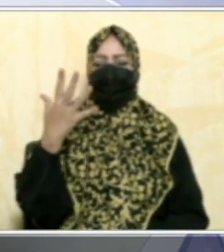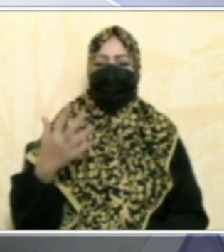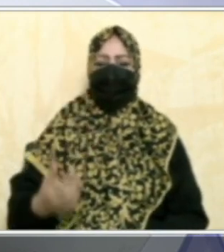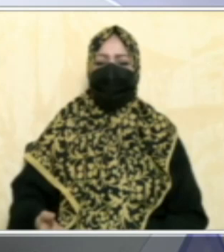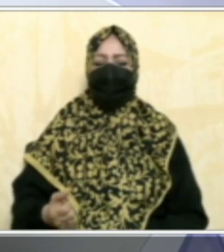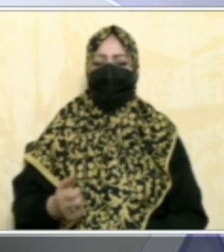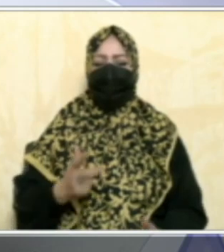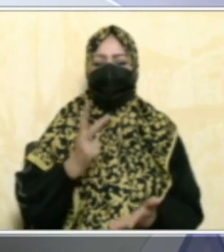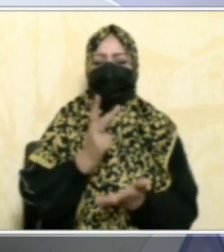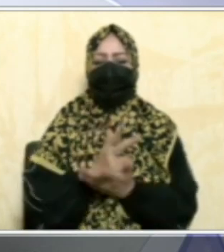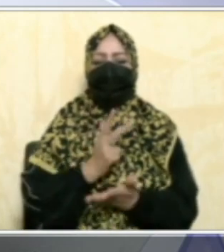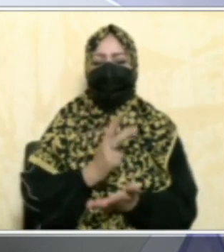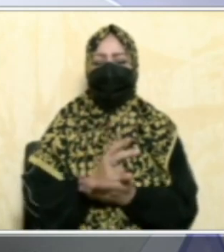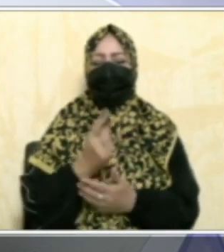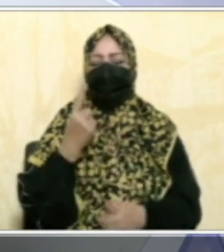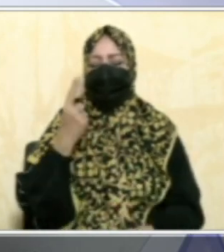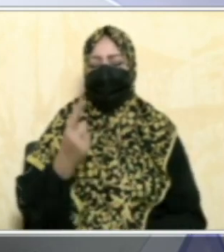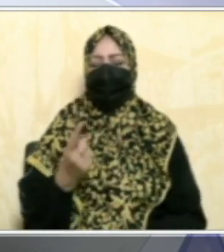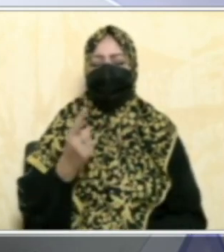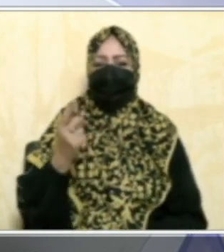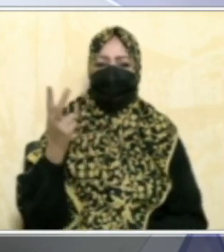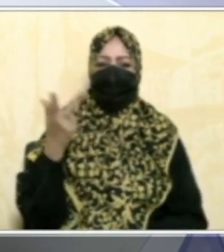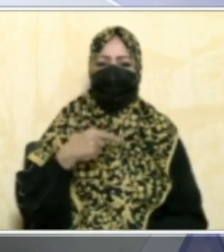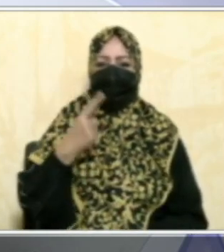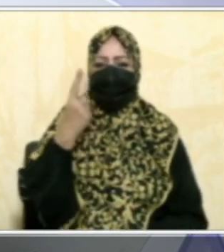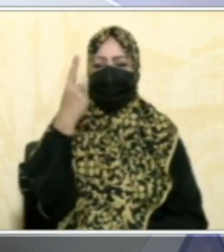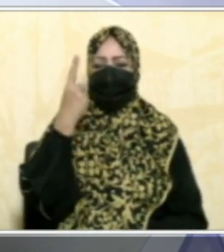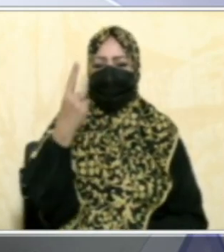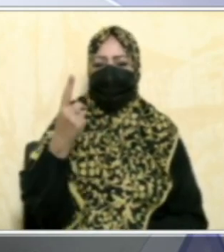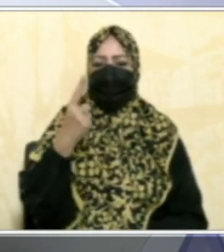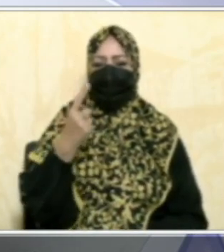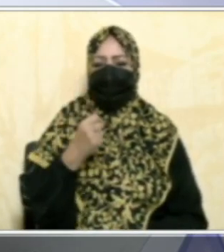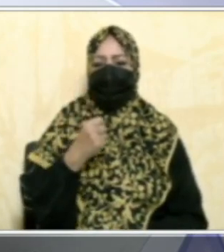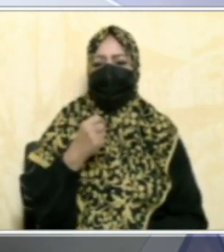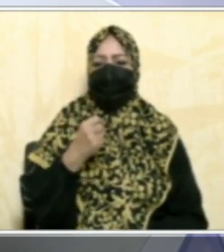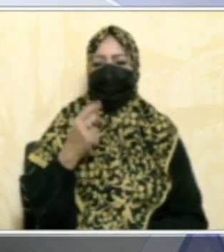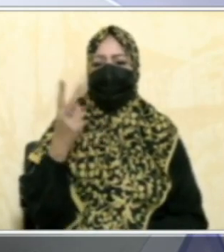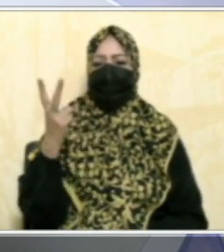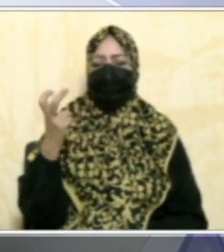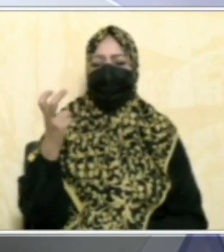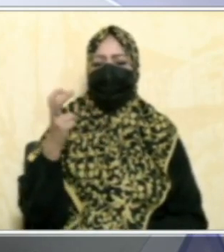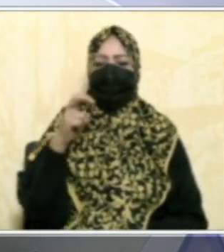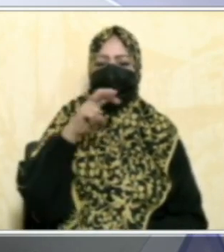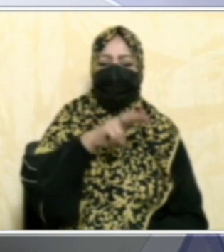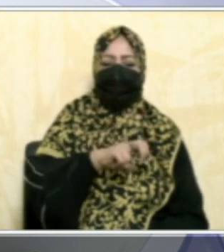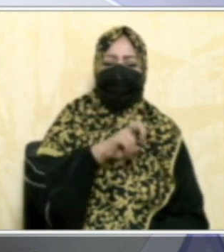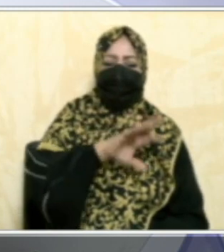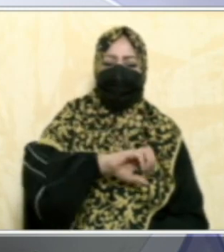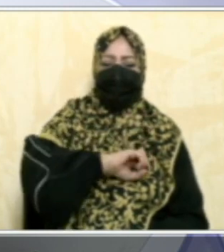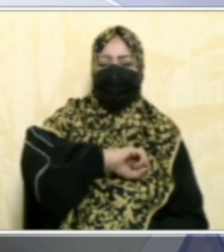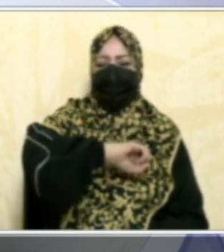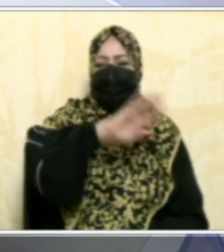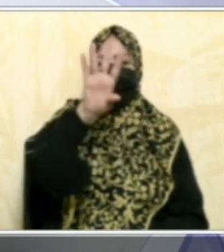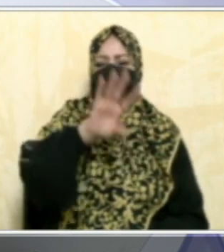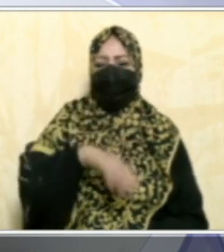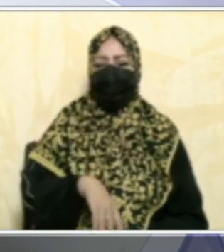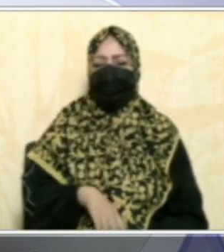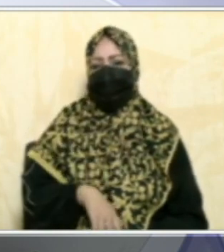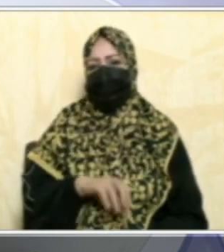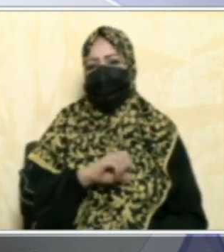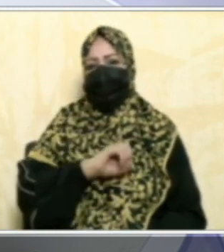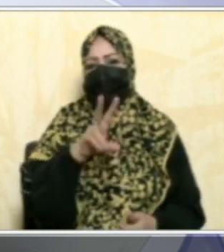فيك 1000 جنيه مثلا مفروض تأخذي 200 والباقي تتخلصي منهم لتشري بهم أدوية